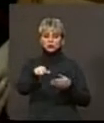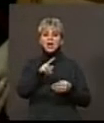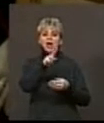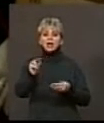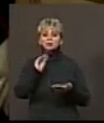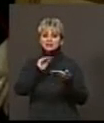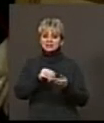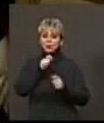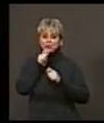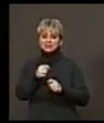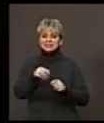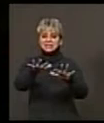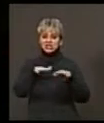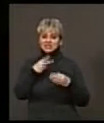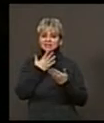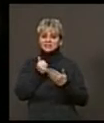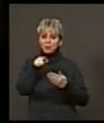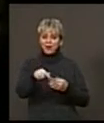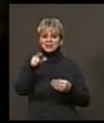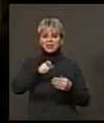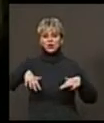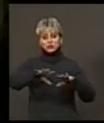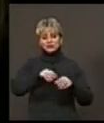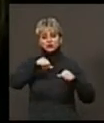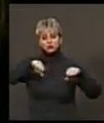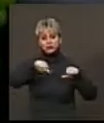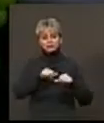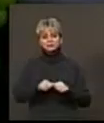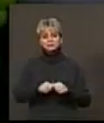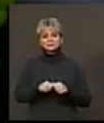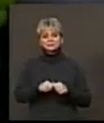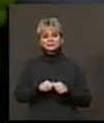кому-то достанется приз зрительских симпатий от народного жюри.